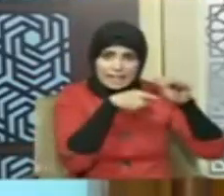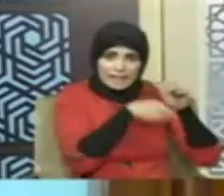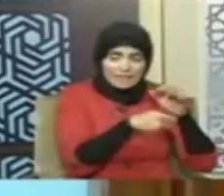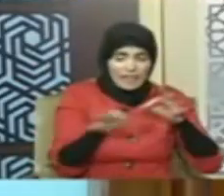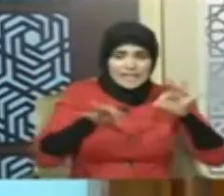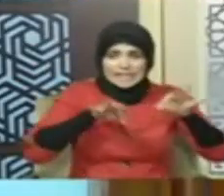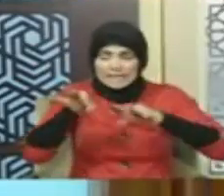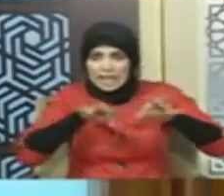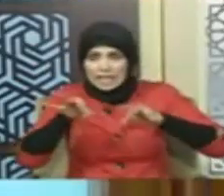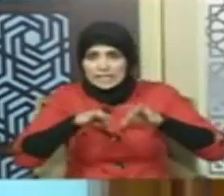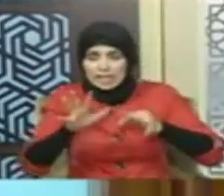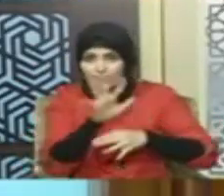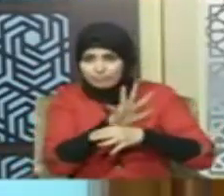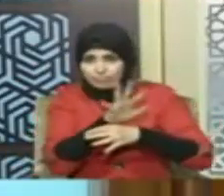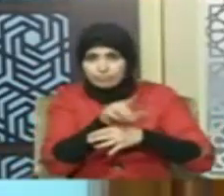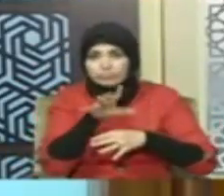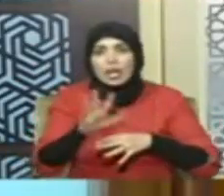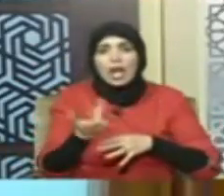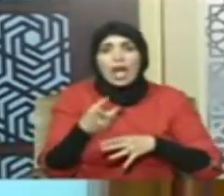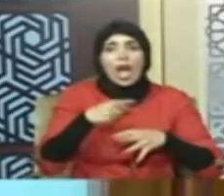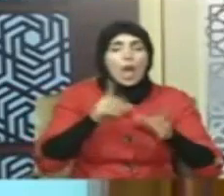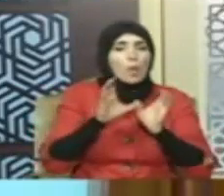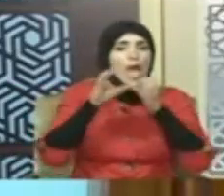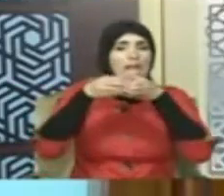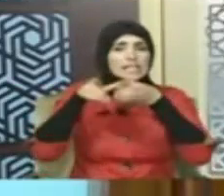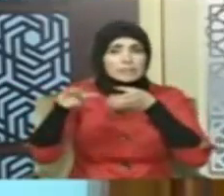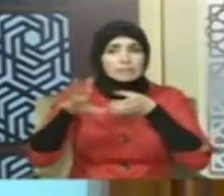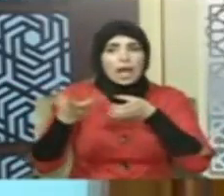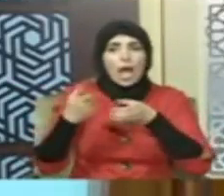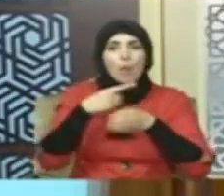سياسيا أو حزبيا أو لصالح جماعة،